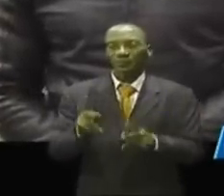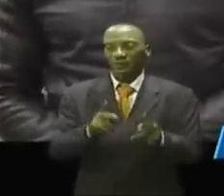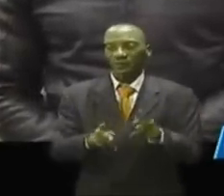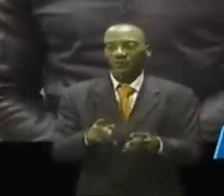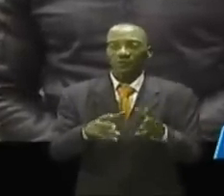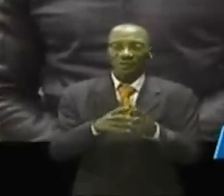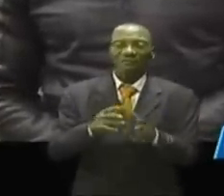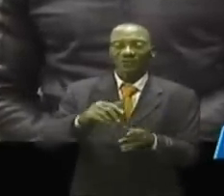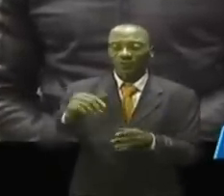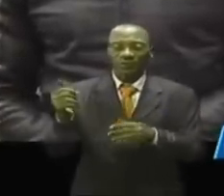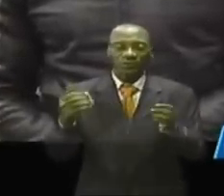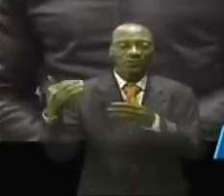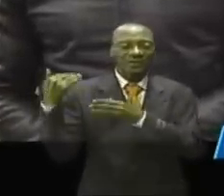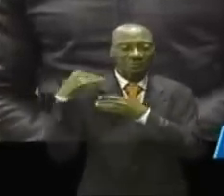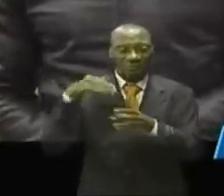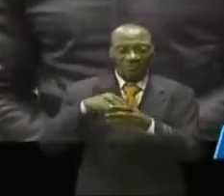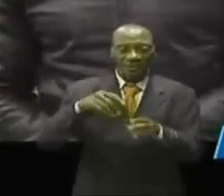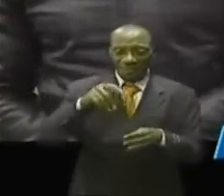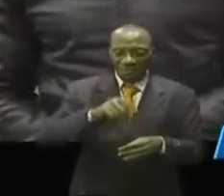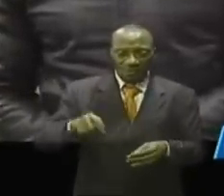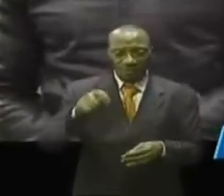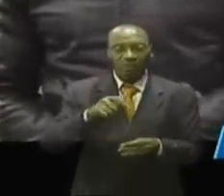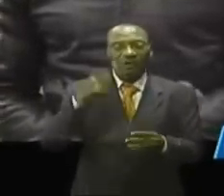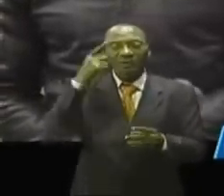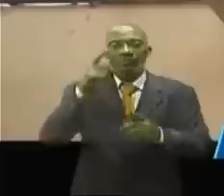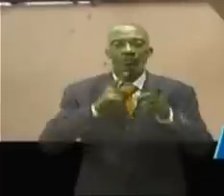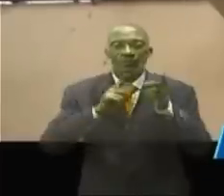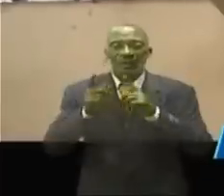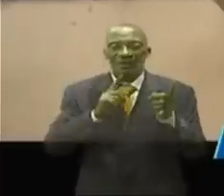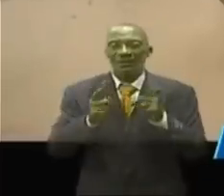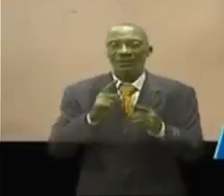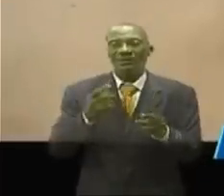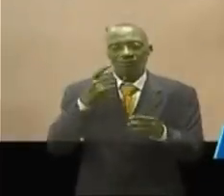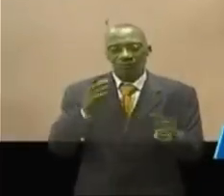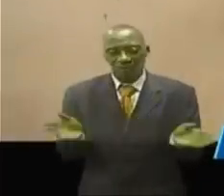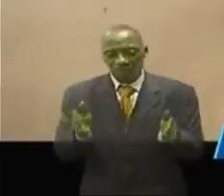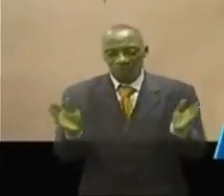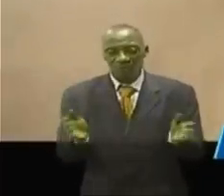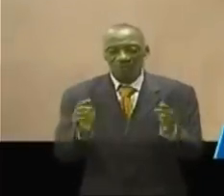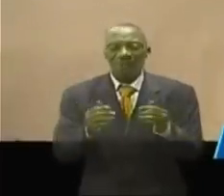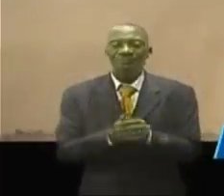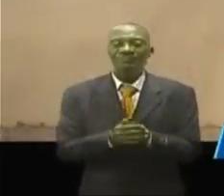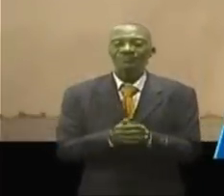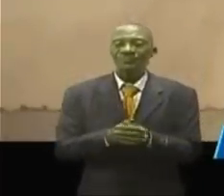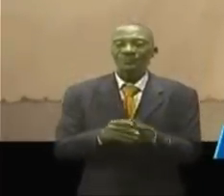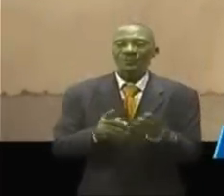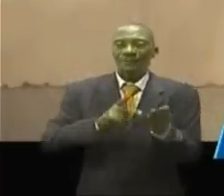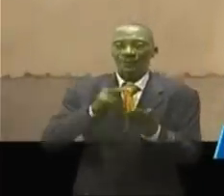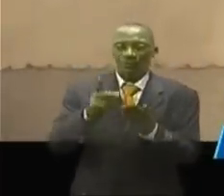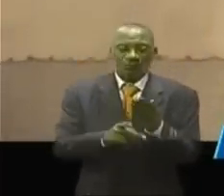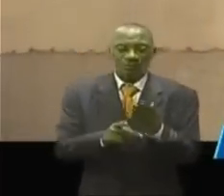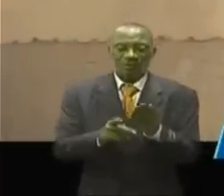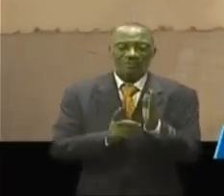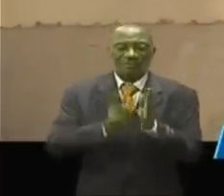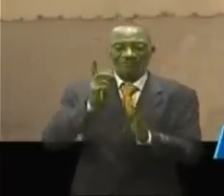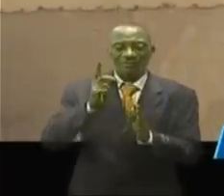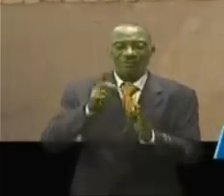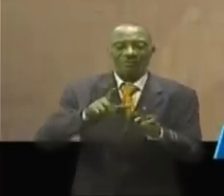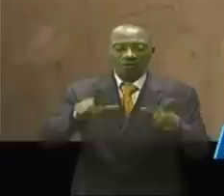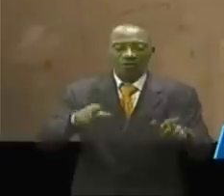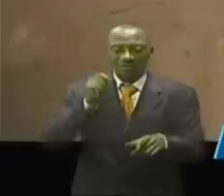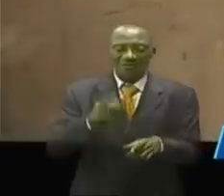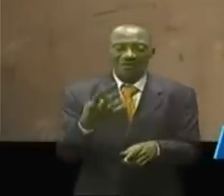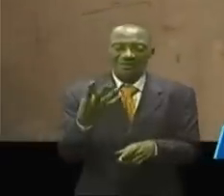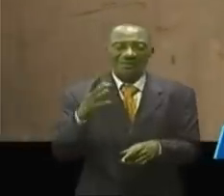petit, on va pouvoir rencontrer en tout cas tout ce qui a été prévu au départ. Le programme de développement local des 145 territoires est une